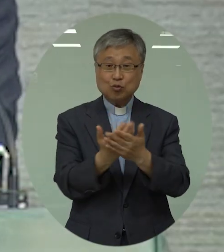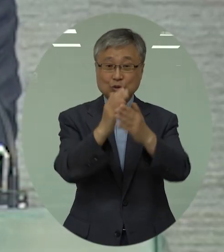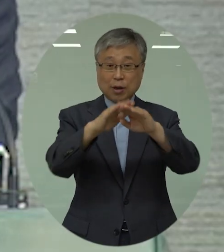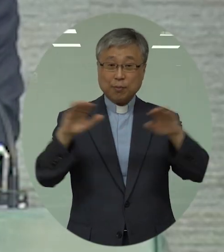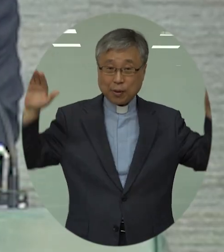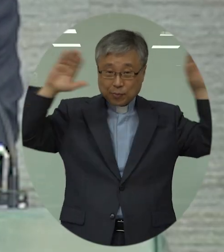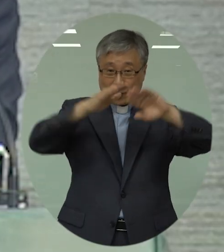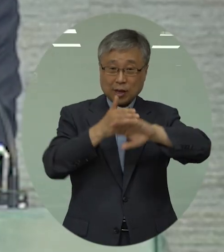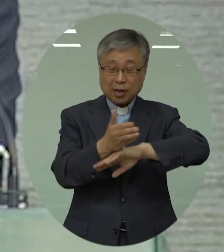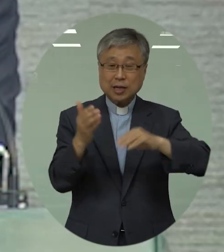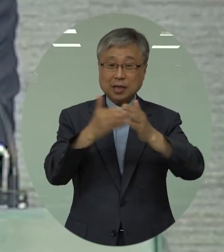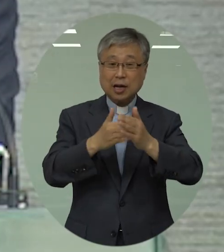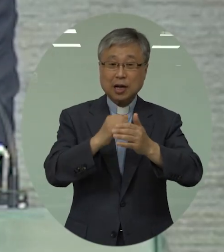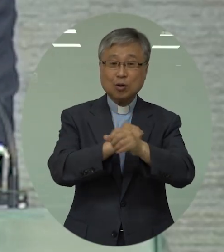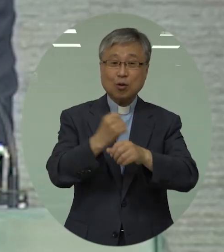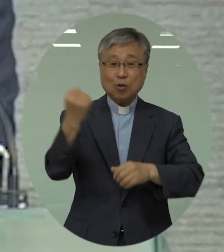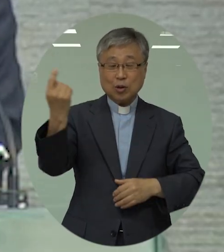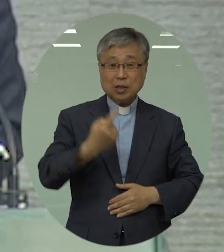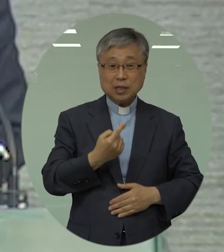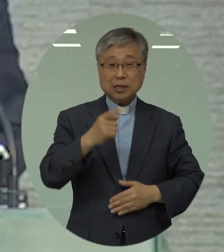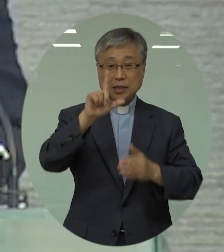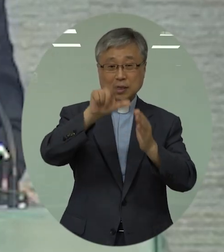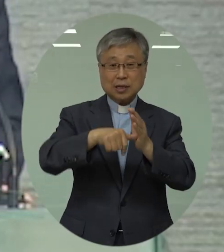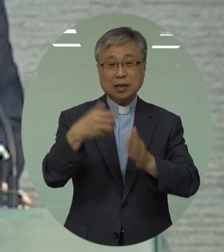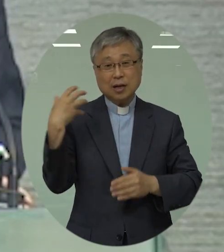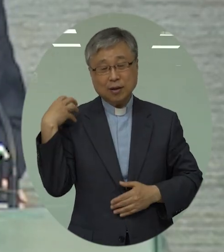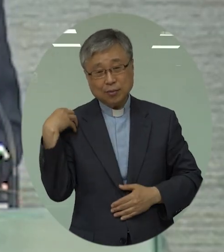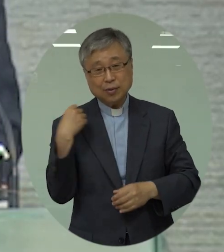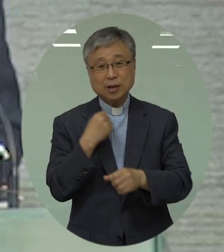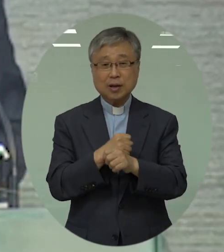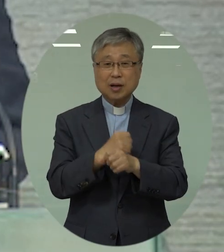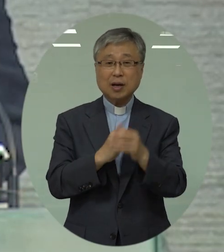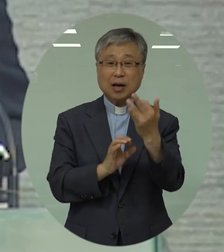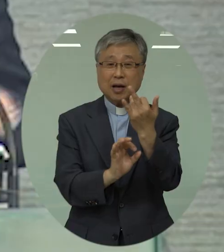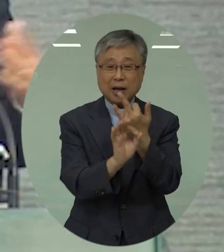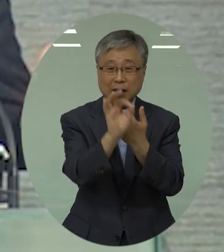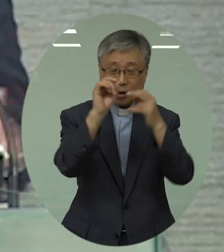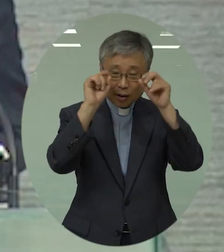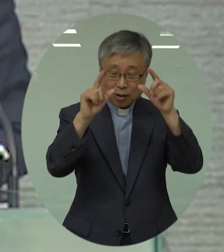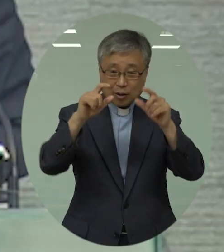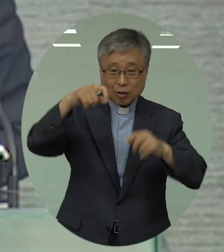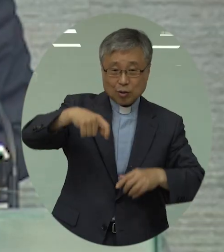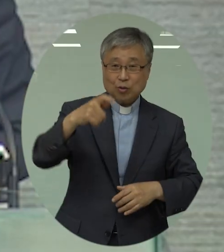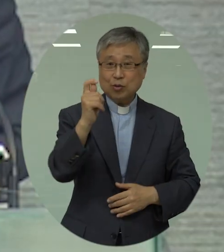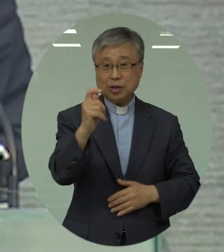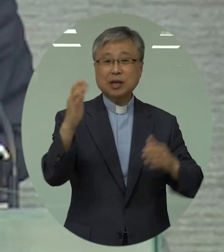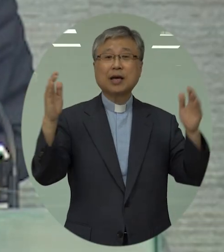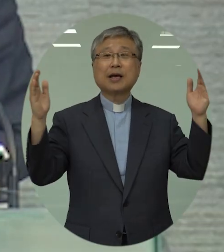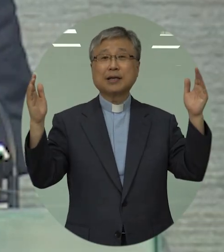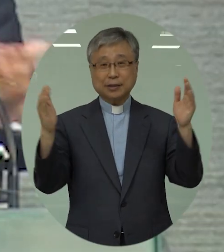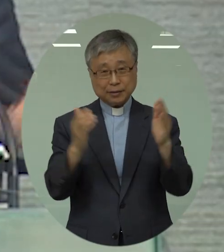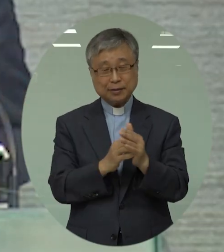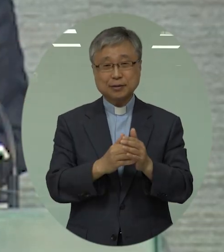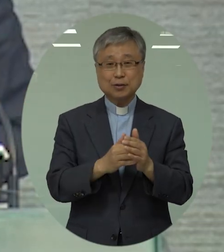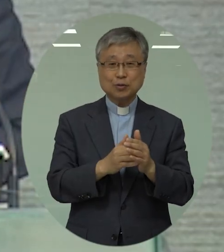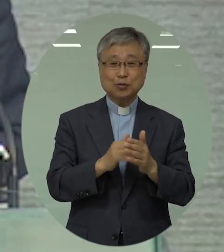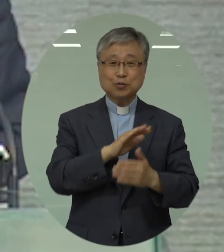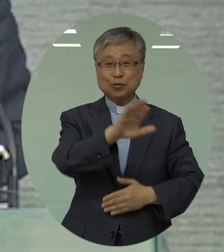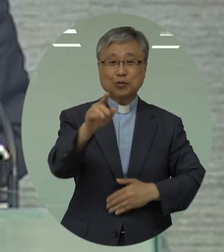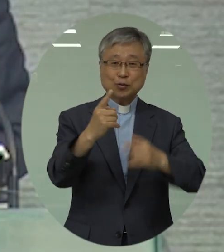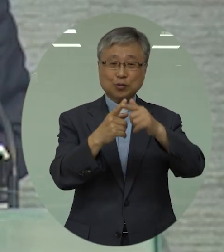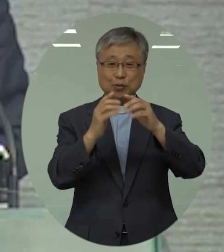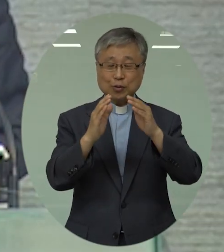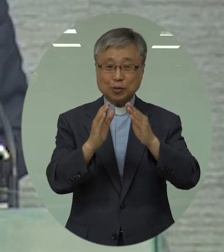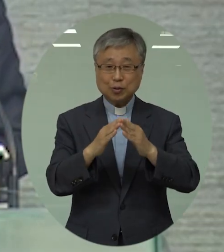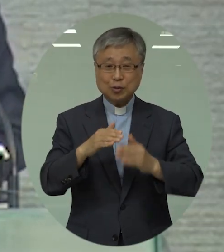왔습니다만 오늘 아침 여러분 이 시간 제가 감당해야 합니다만 아침에 일어나서 또 큐티했어요. 저희 교회 오늘 큐티